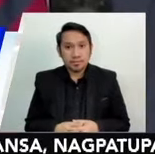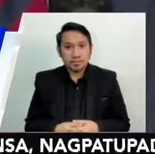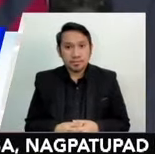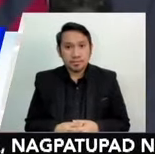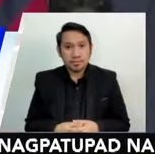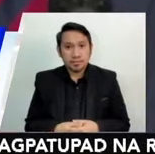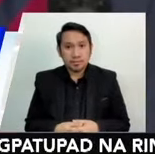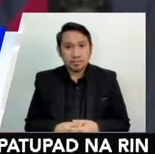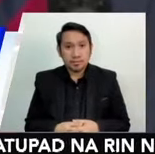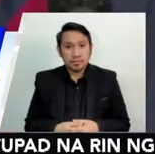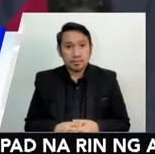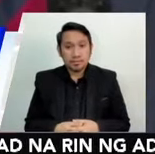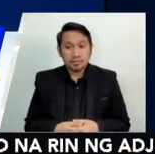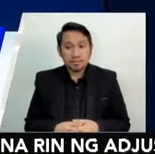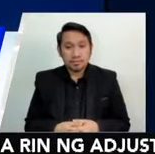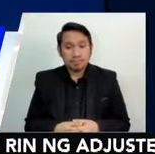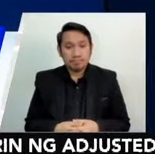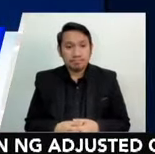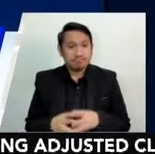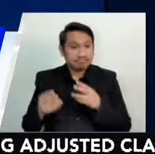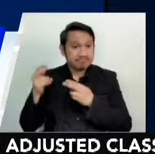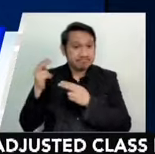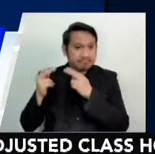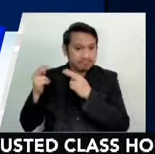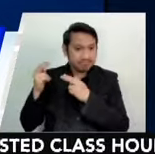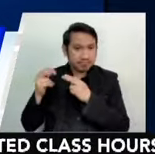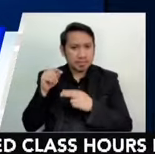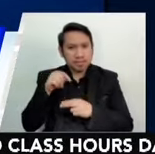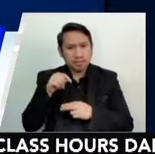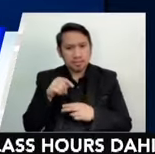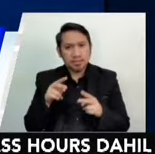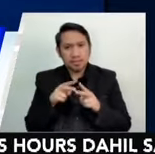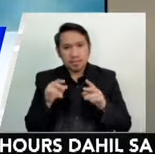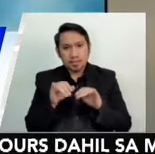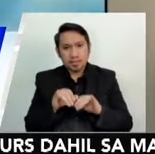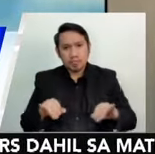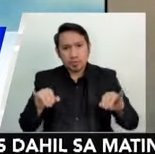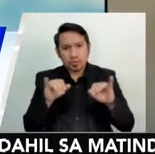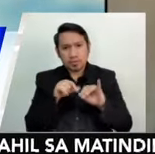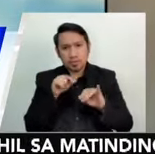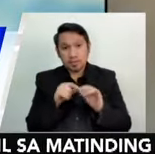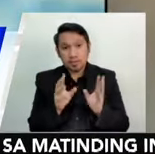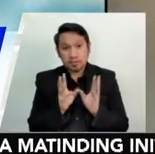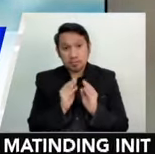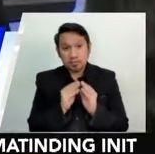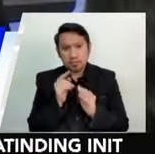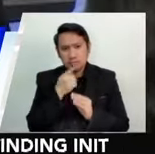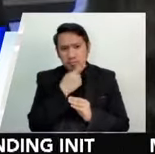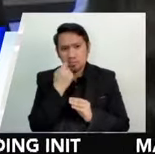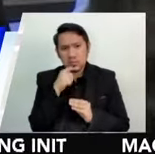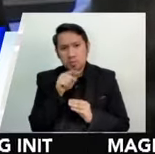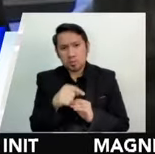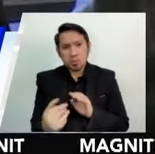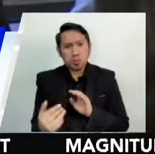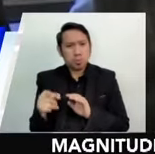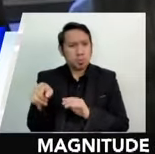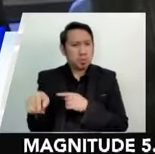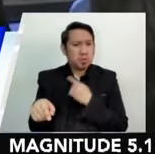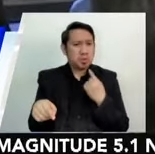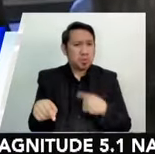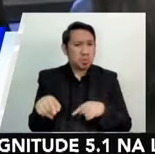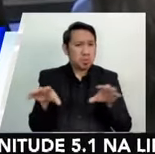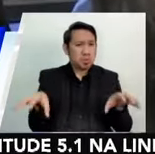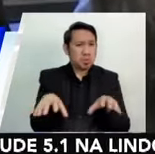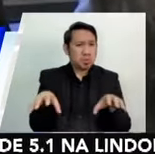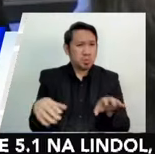Bukod sa makasaysayan, napakahalaga rin daw ng pagpupulong na ito sa gitna ng mas agresibong mga hakbang ng China sa ating mga barko sa